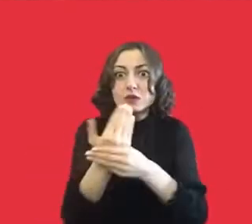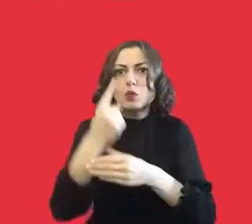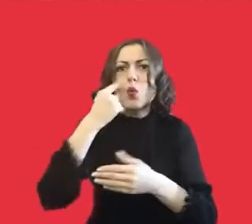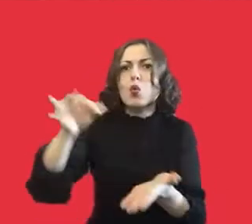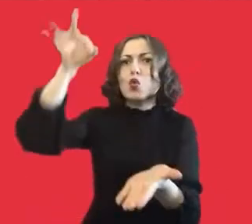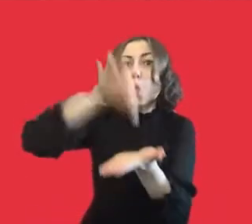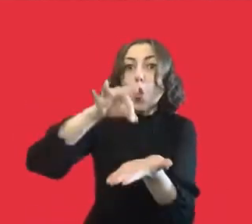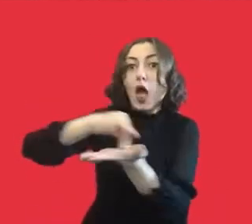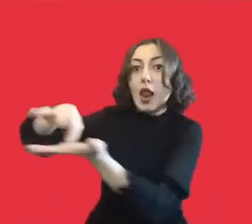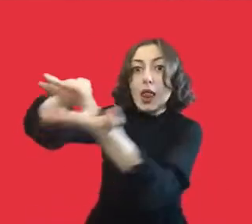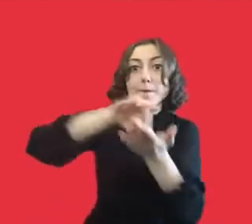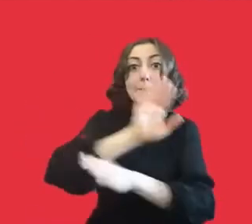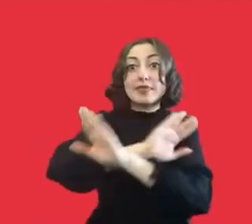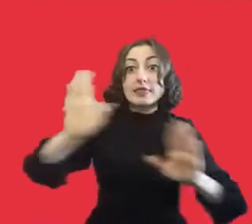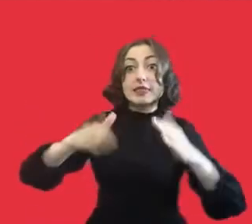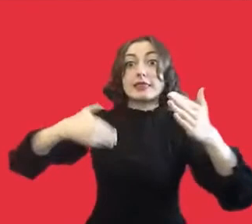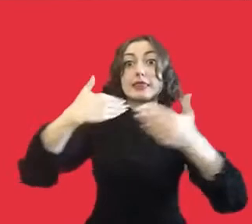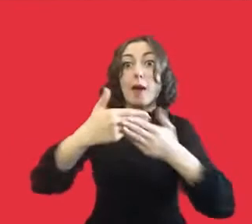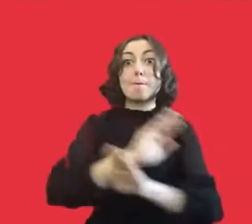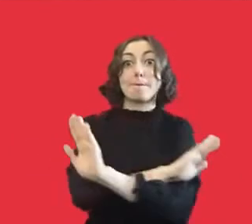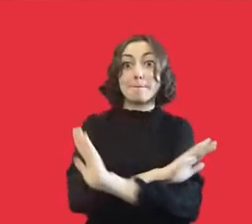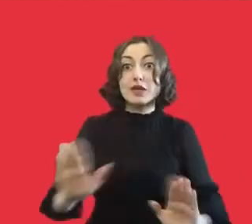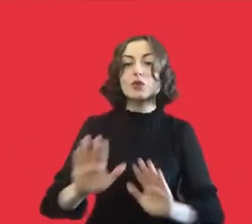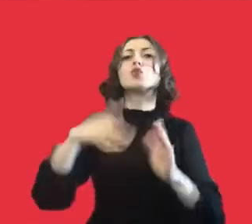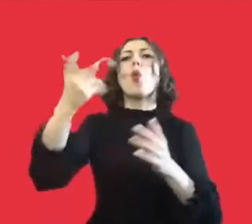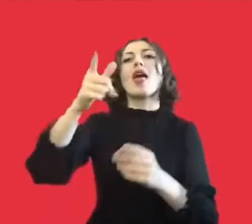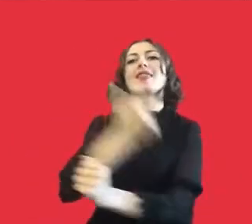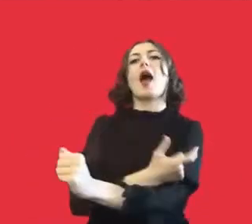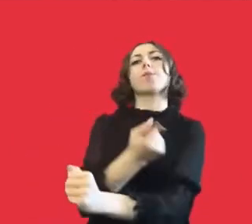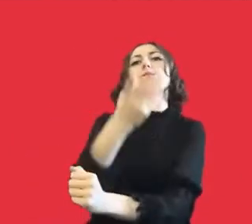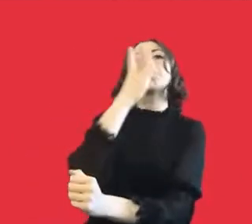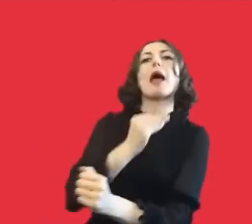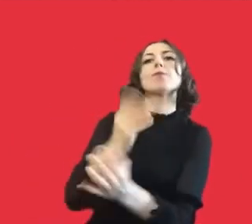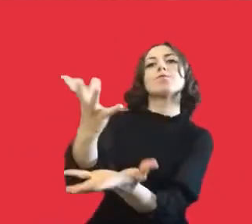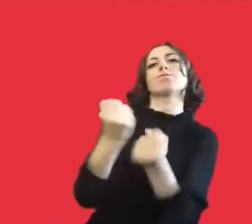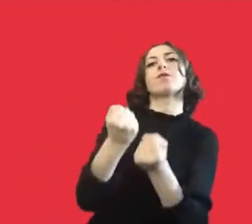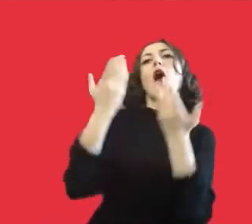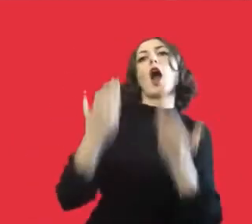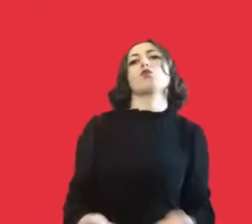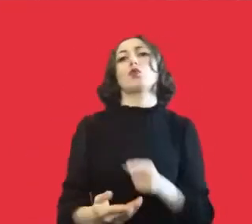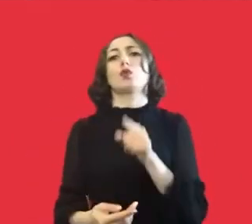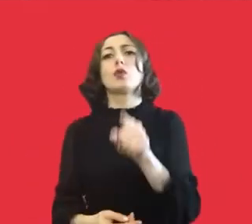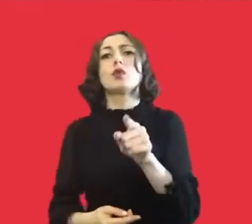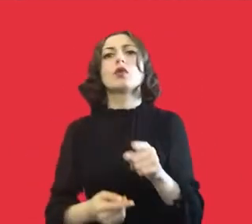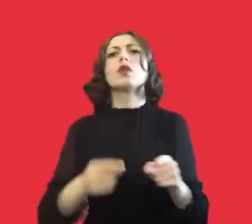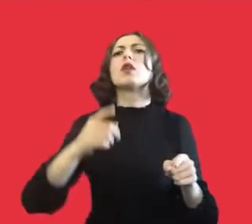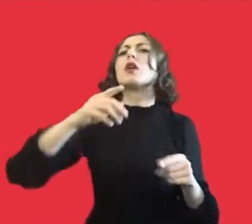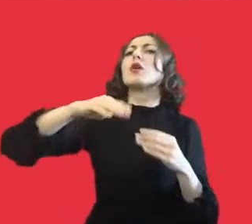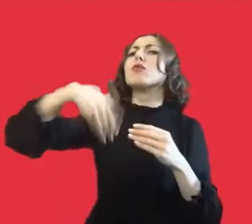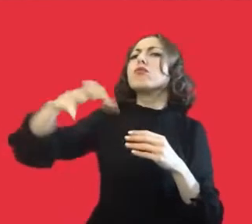sonra Kızılay gönüllüsü olarak kabul ediyor ve şubelerimizin, departmanlarımızın,